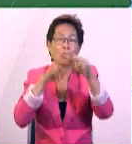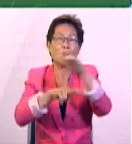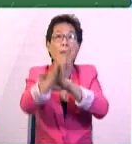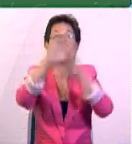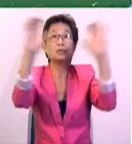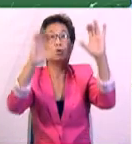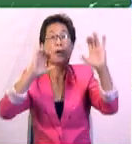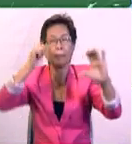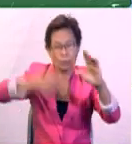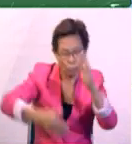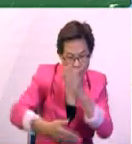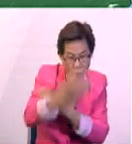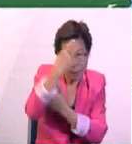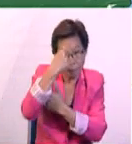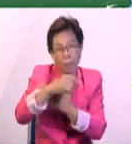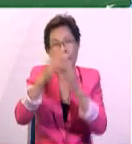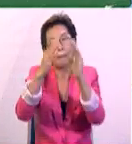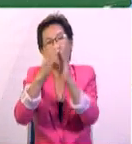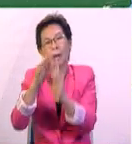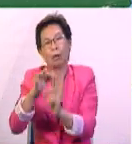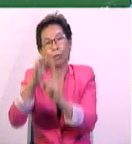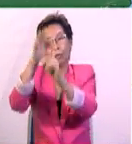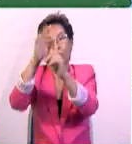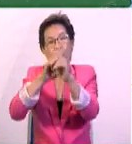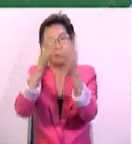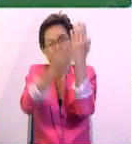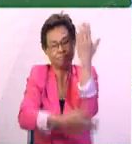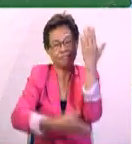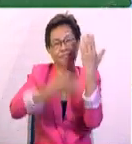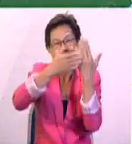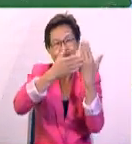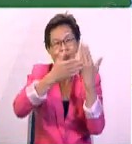cuaca pagi esok bagi bandar-bandar utama seluruh